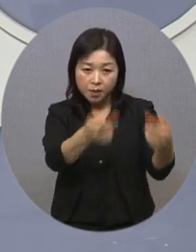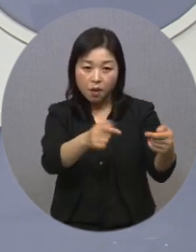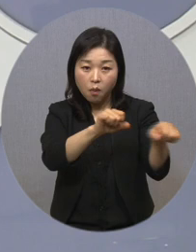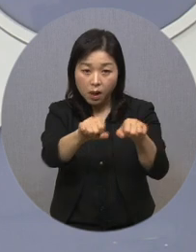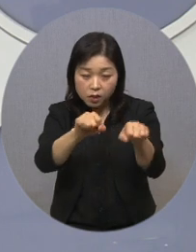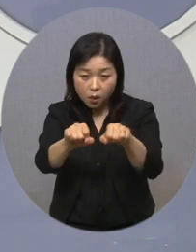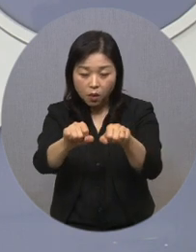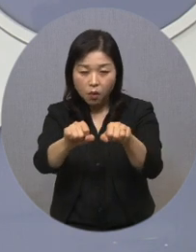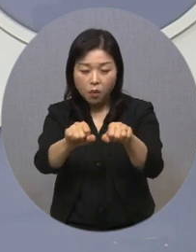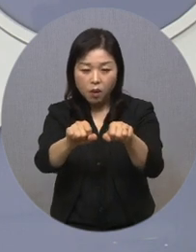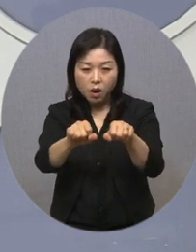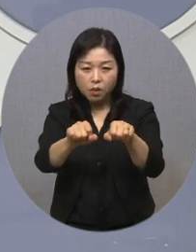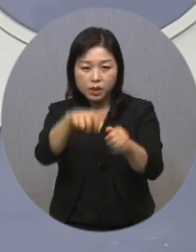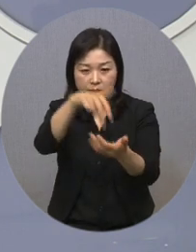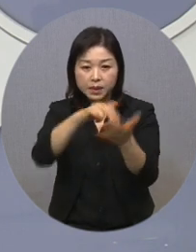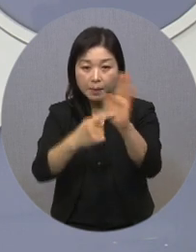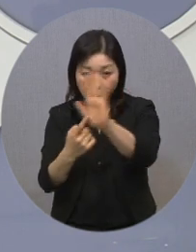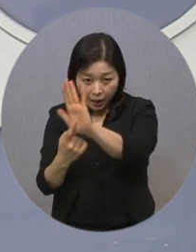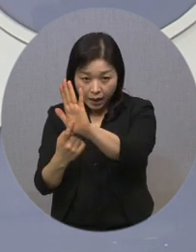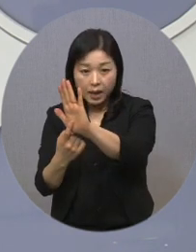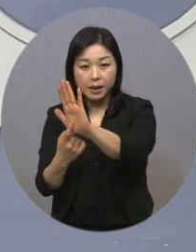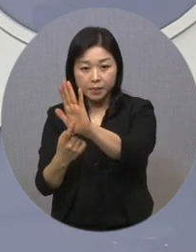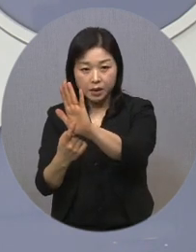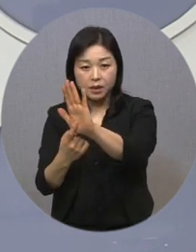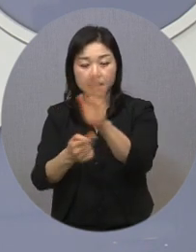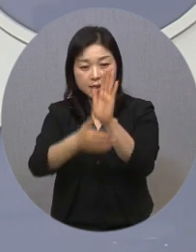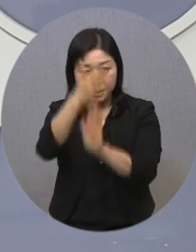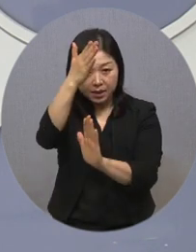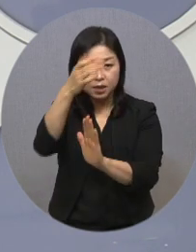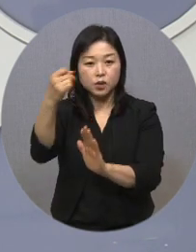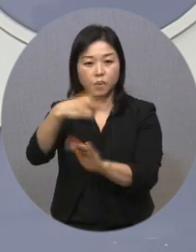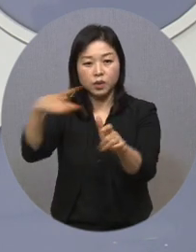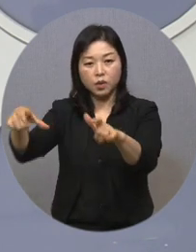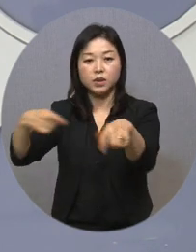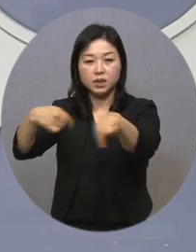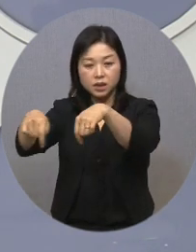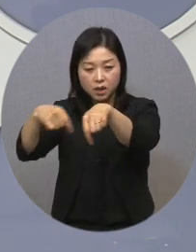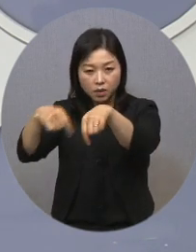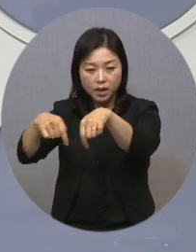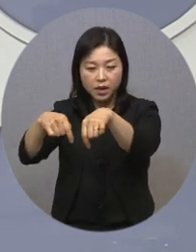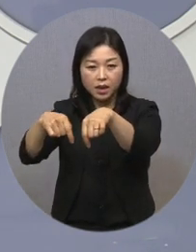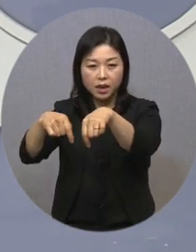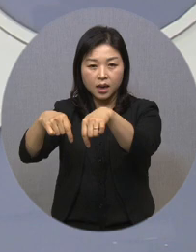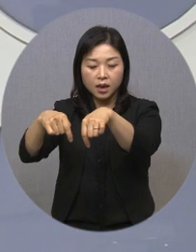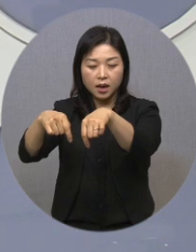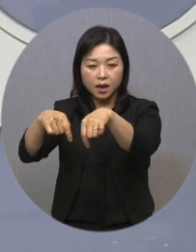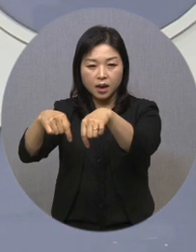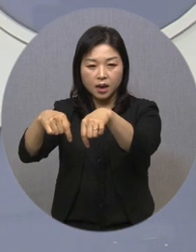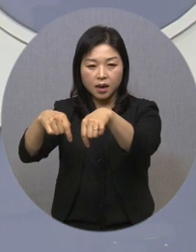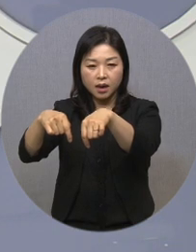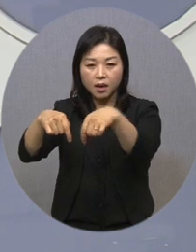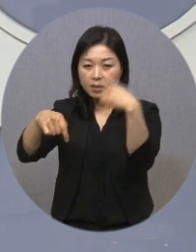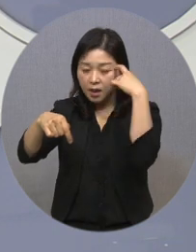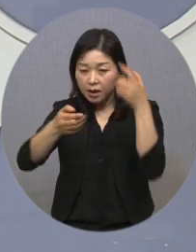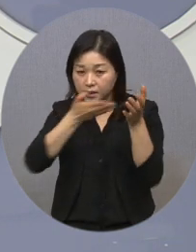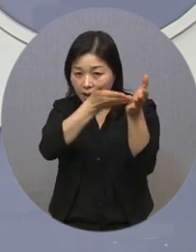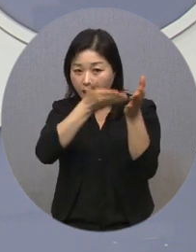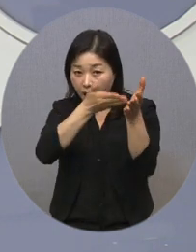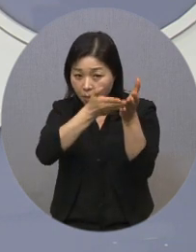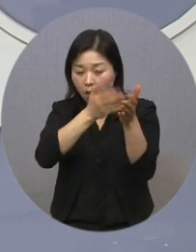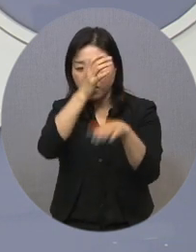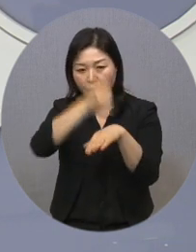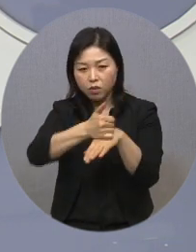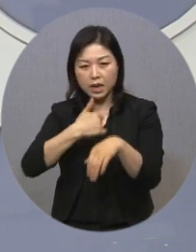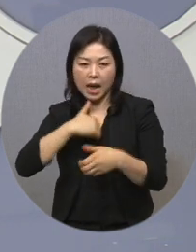주장을 한다라고 하면, 또한 시와 도정에 직접적 의견을 개진한다라고 하면 그 한계를 극복할 수